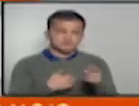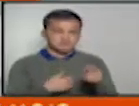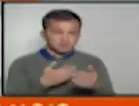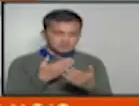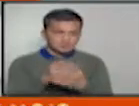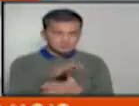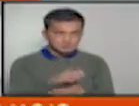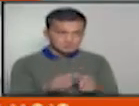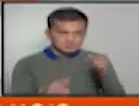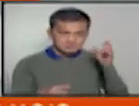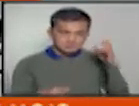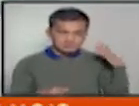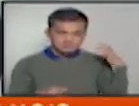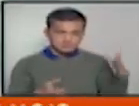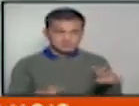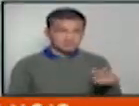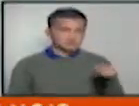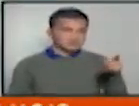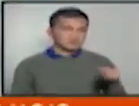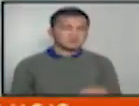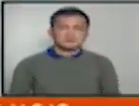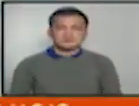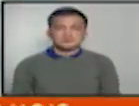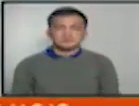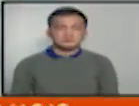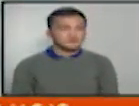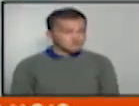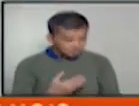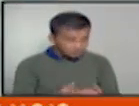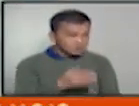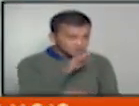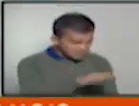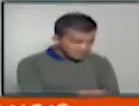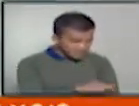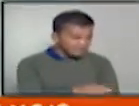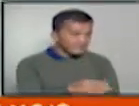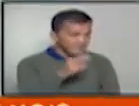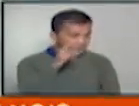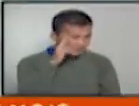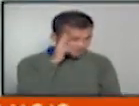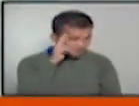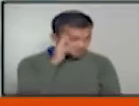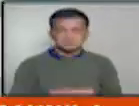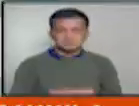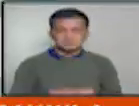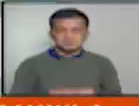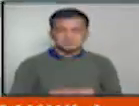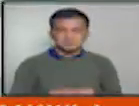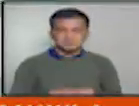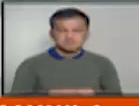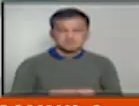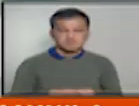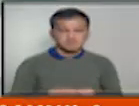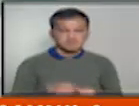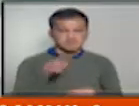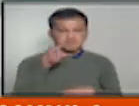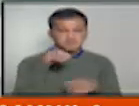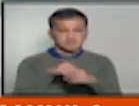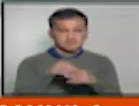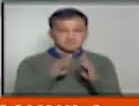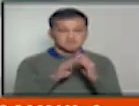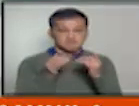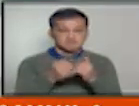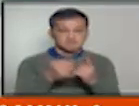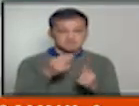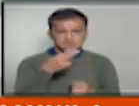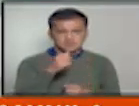tanghali po. Hi, magandang tanghali po, Sir, Sir Raffy Tulfo. Sa loob ng barangay hall, makikita